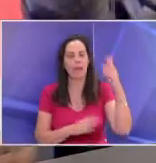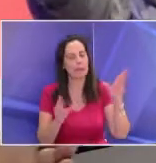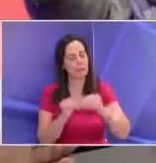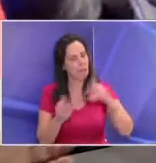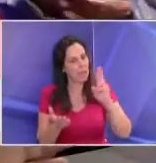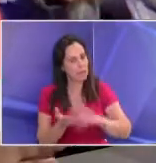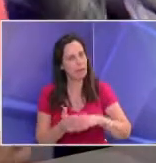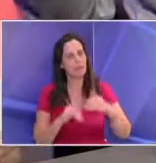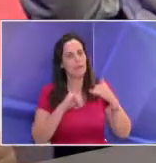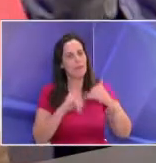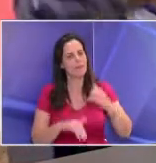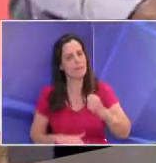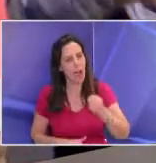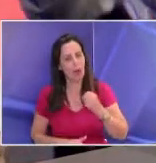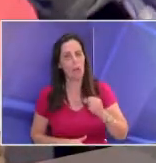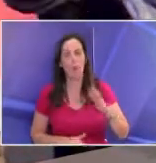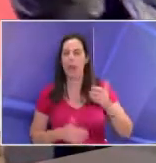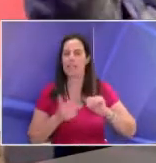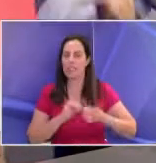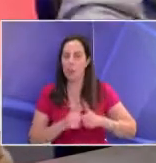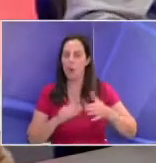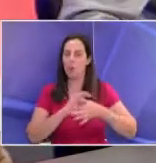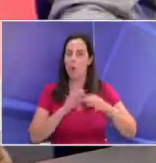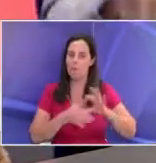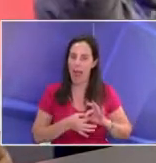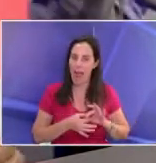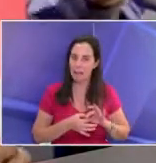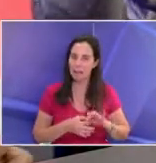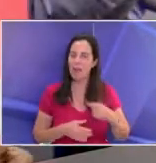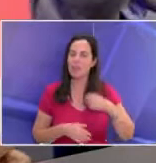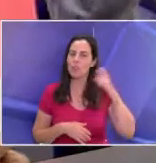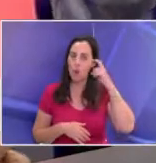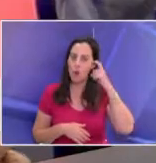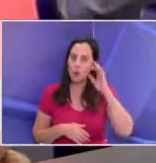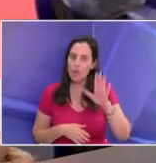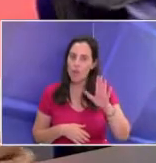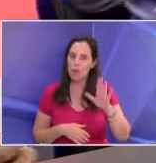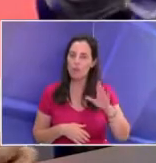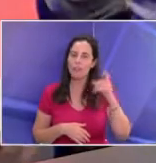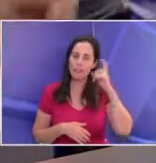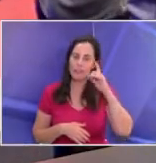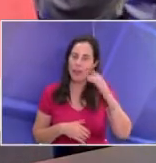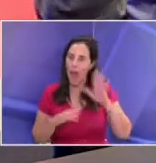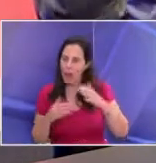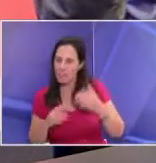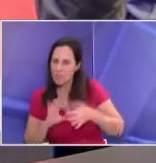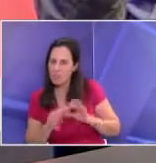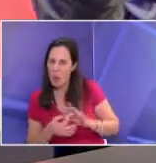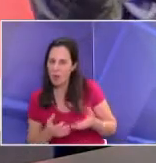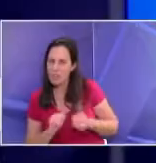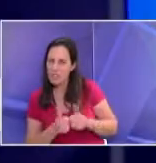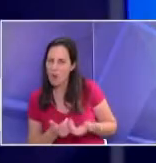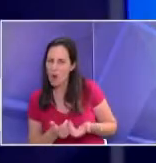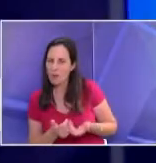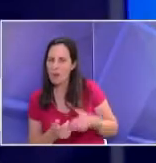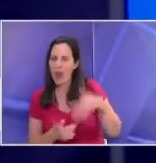לגיטימית, ולהביא תיירים, ואולי אירועי ספורט, ואולימפיאדות ועניינים. אני חושב שיש פה מכה, בטי. לא, הם רוצים, הם עשו טעות.